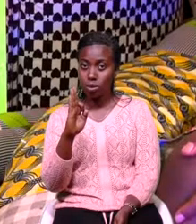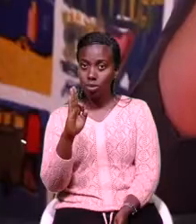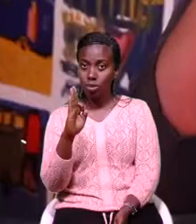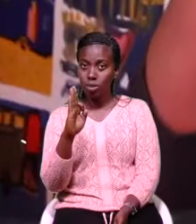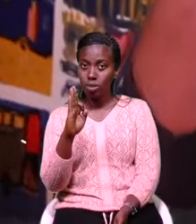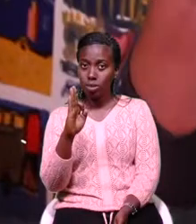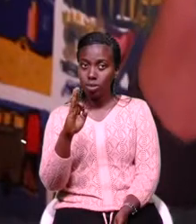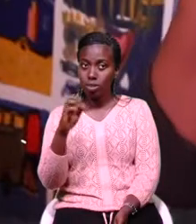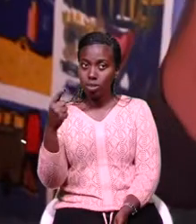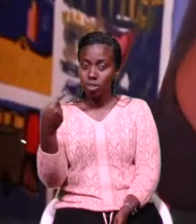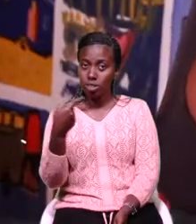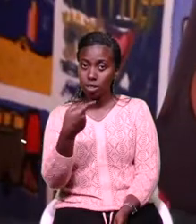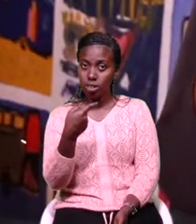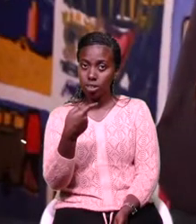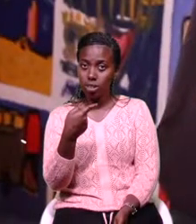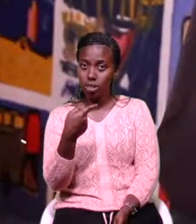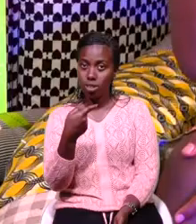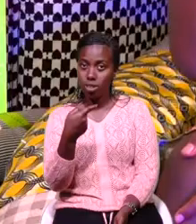G,